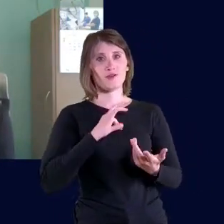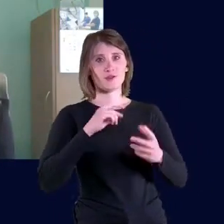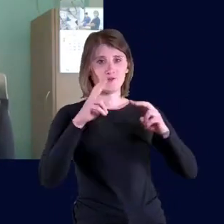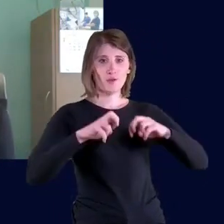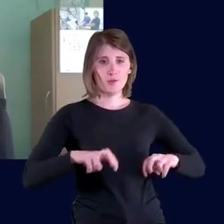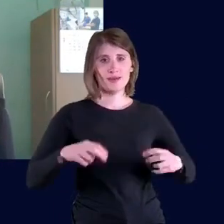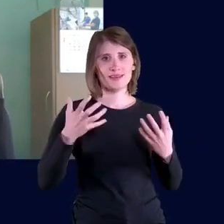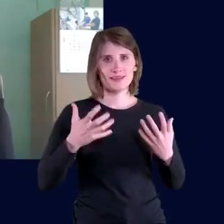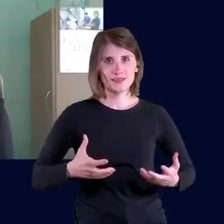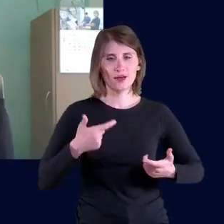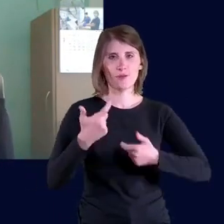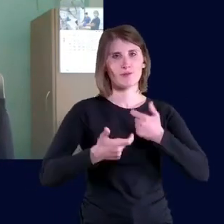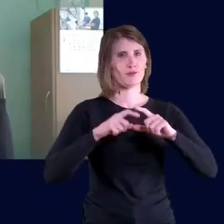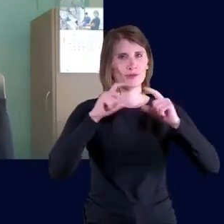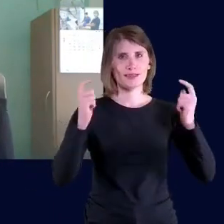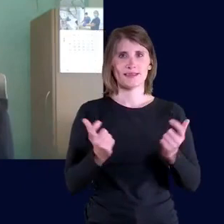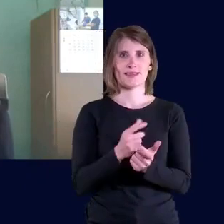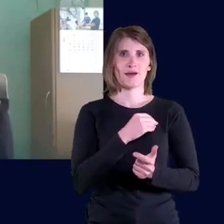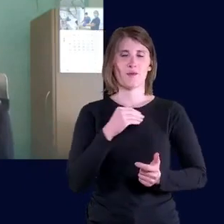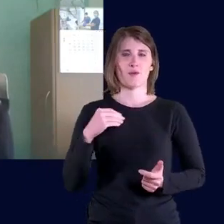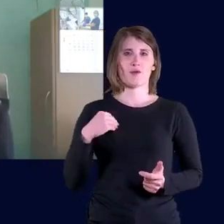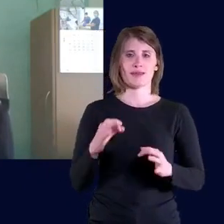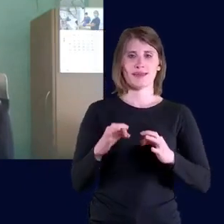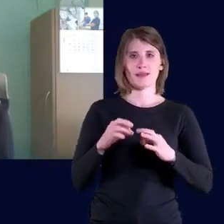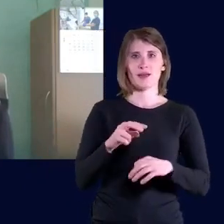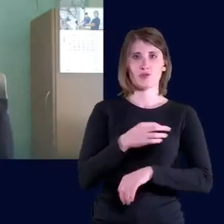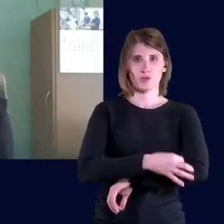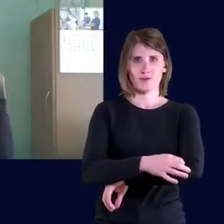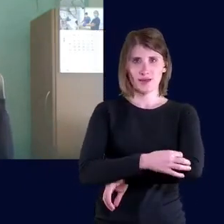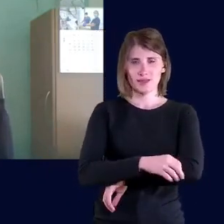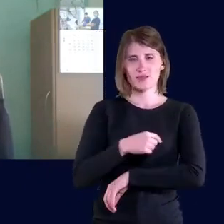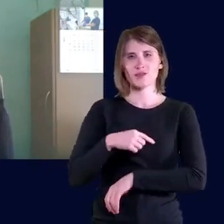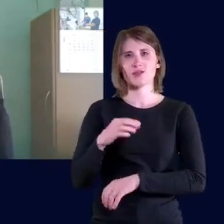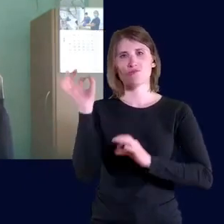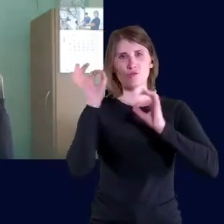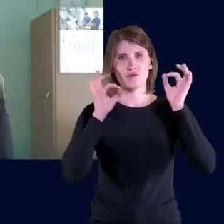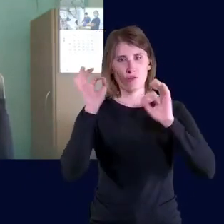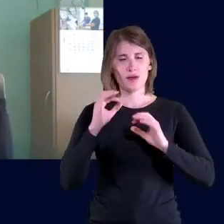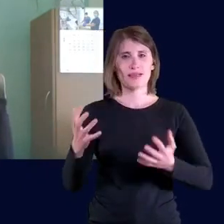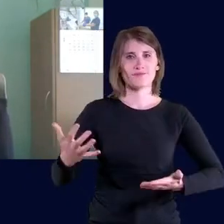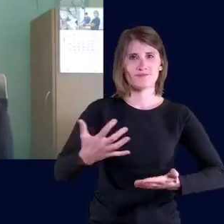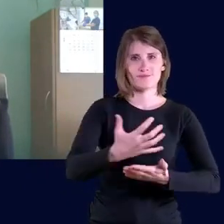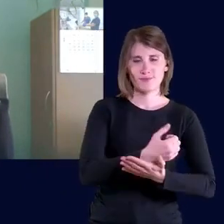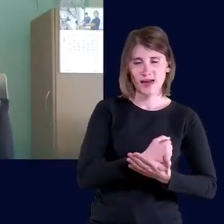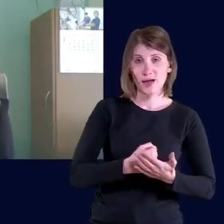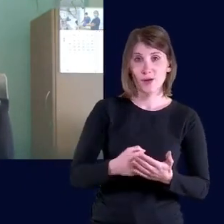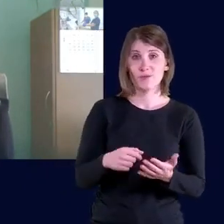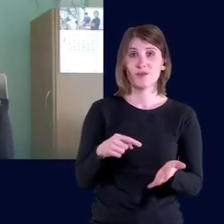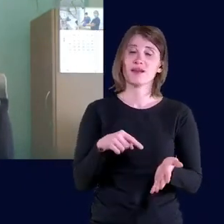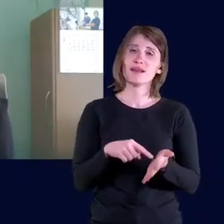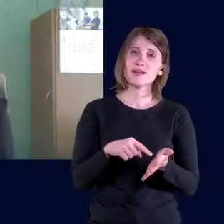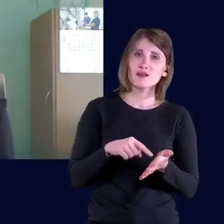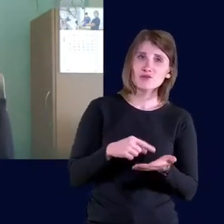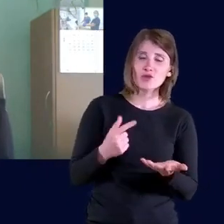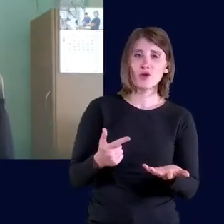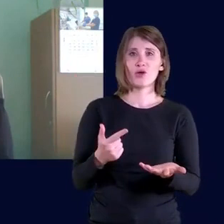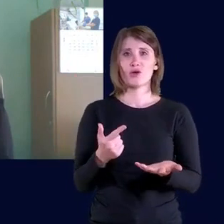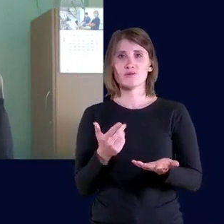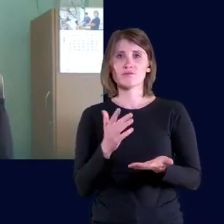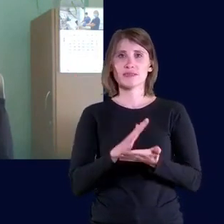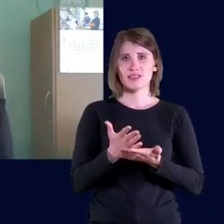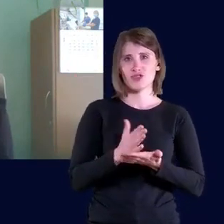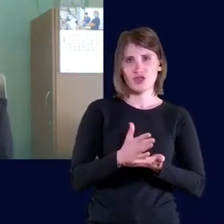razie tutaj w Uniwersytecie zebrałem trochę danych które można powiedzieć są takie średniej